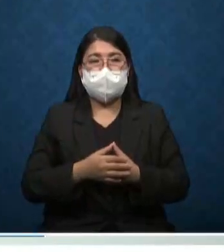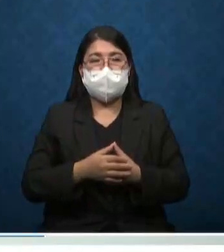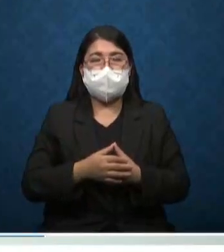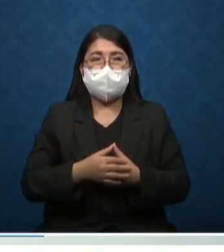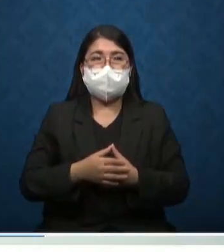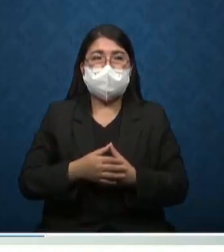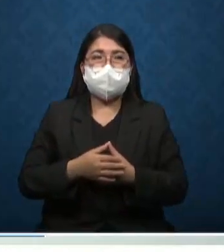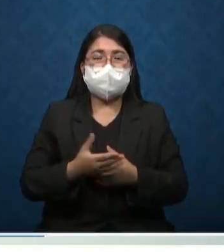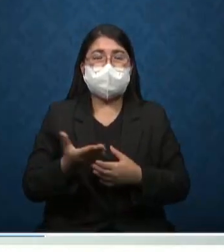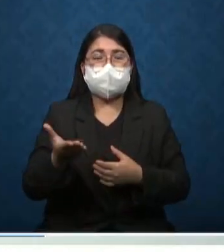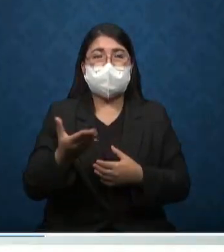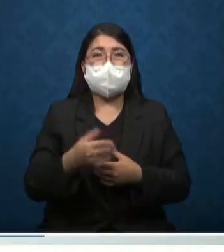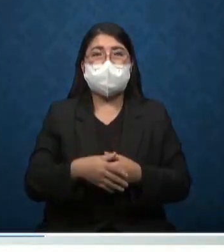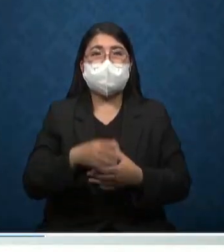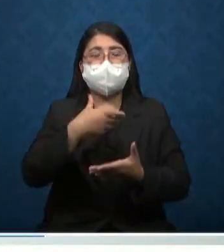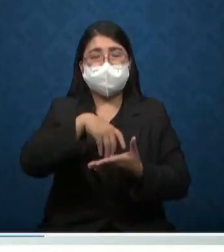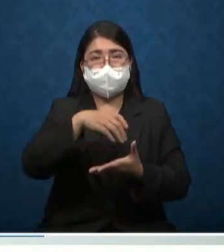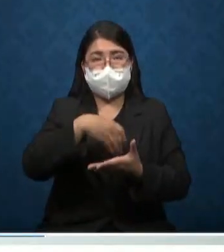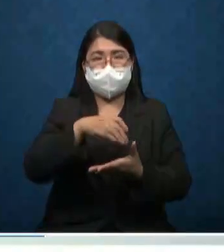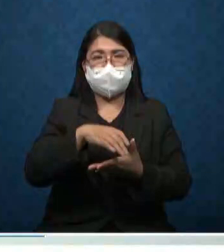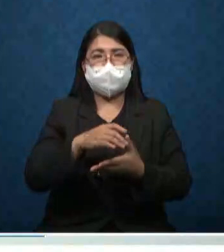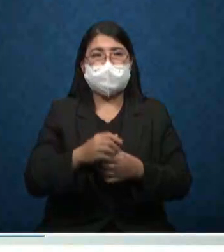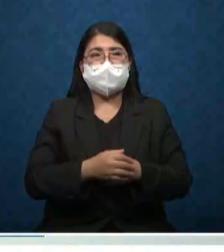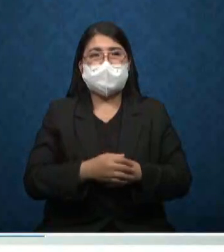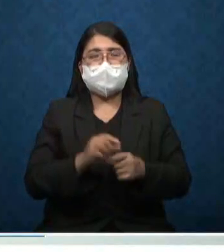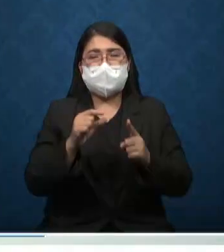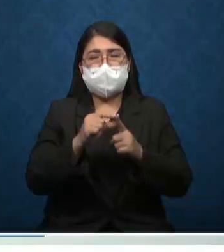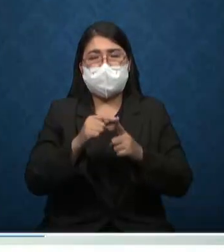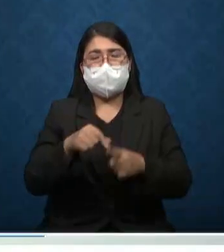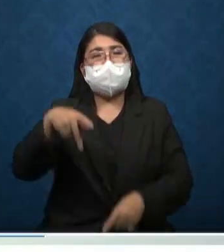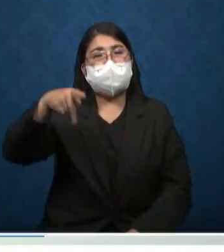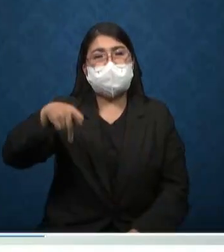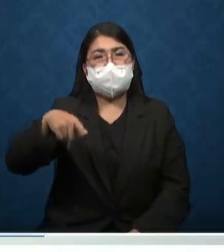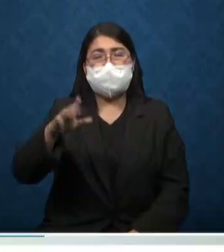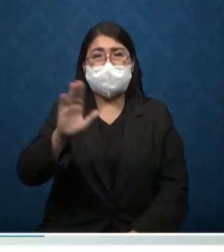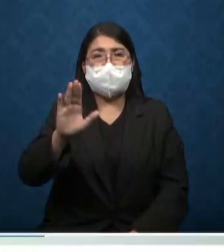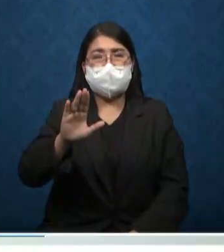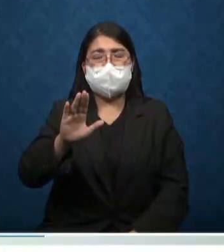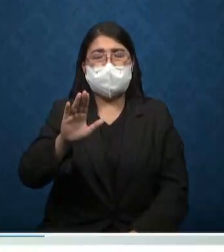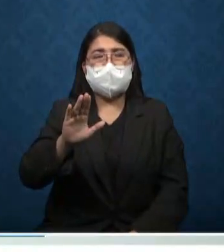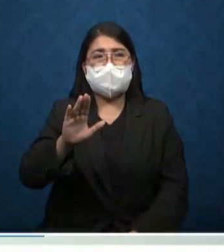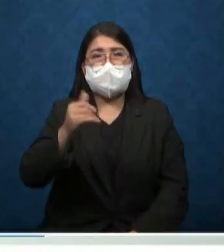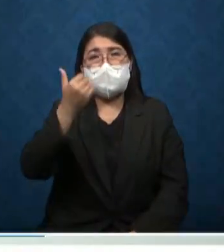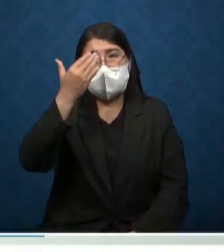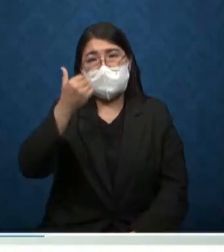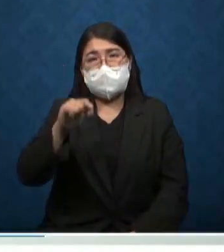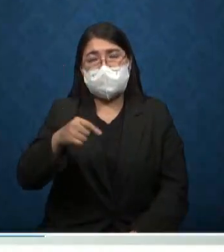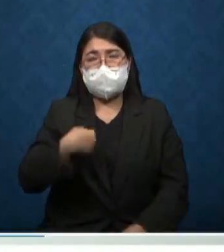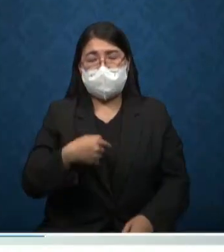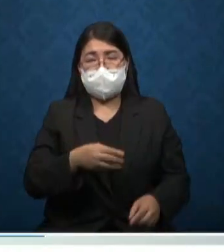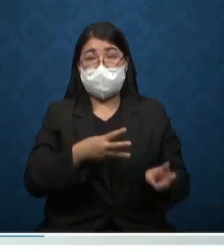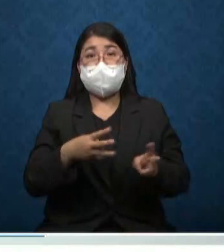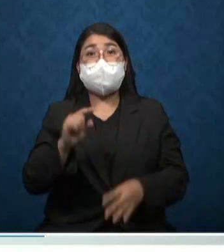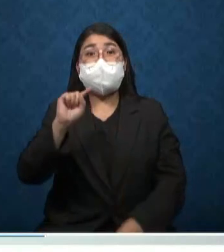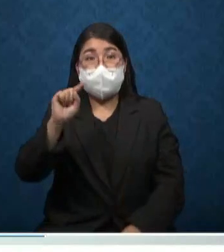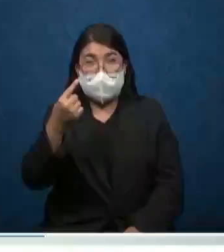งได้นำเรียนแล้วนะคะที่เราไม่ใช้คำว่า Special หรือว่าความพิเศษนั้นเพราะว่าอันนี้คือช่องทางใหม่หรือช่อง